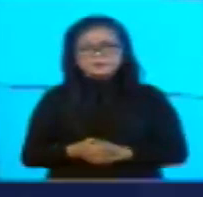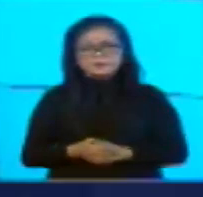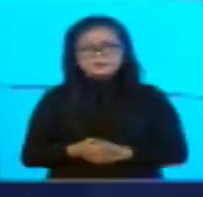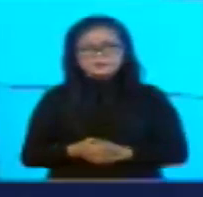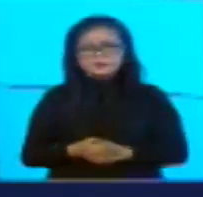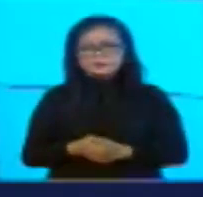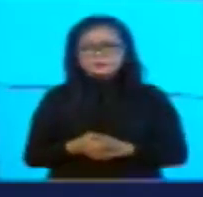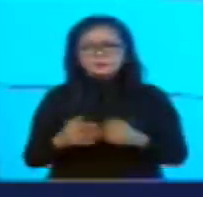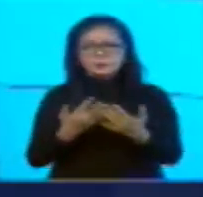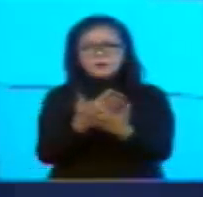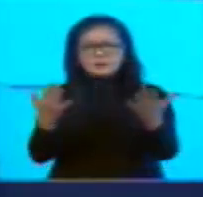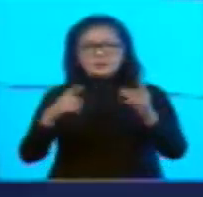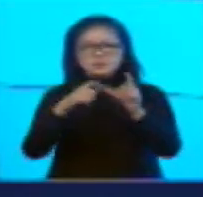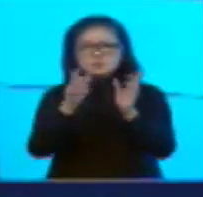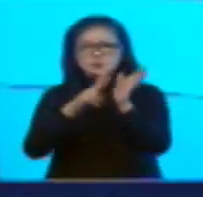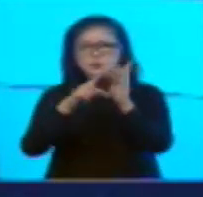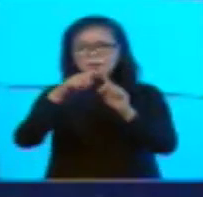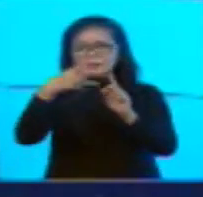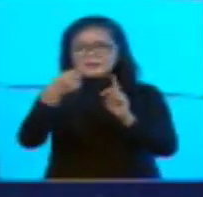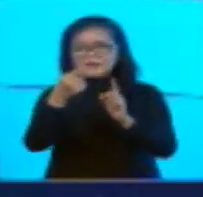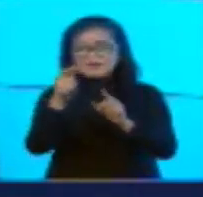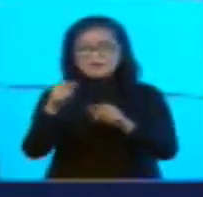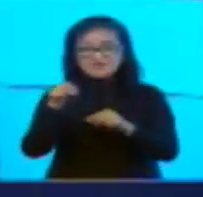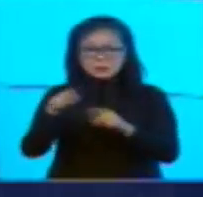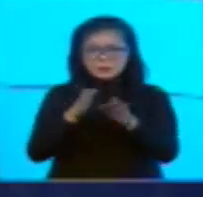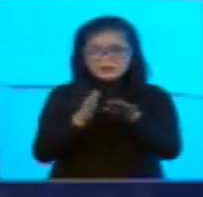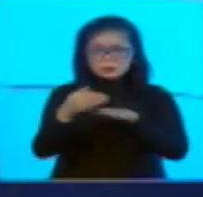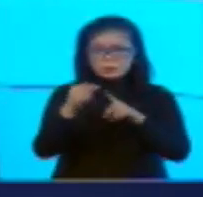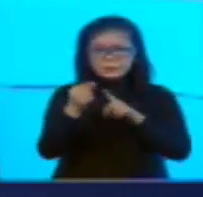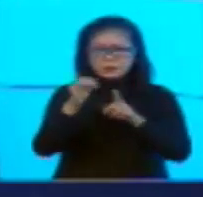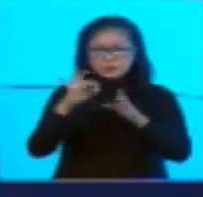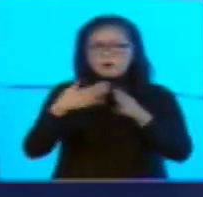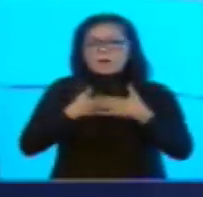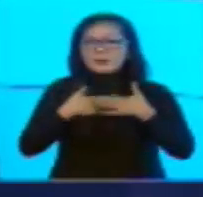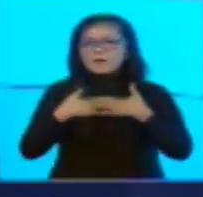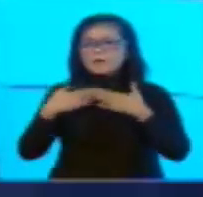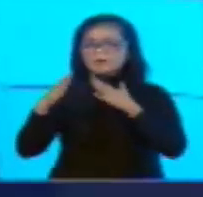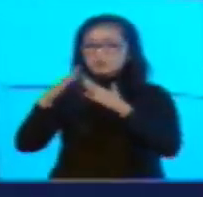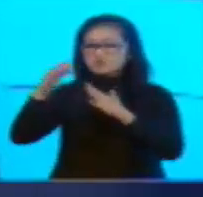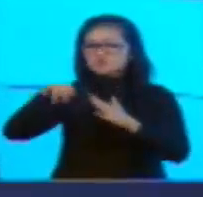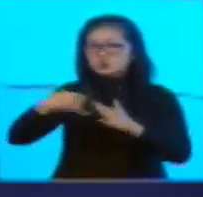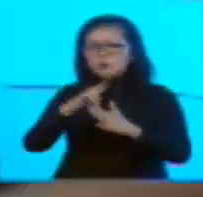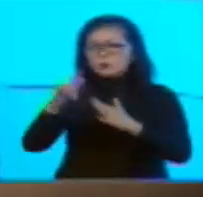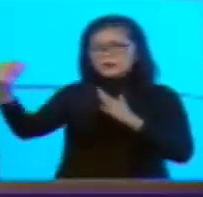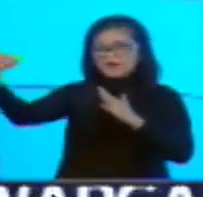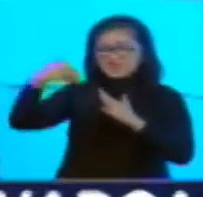Warga Sunter Agung, Jakarta Utara terkejut saat mendapati Presiden Joko Widodo berdiri di depan pintu rumah